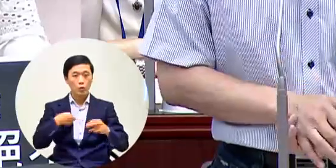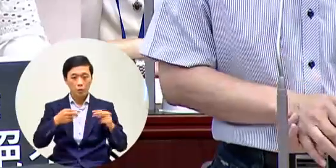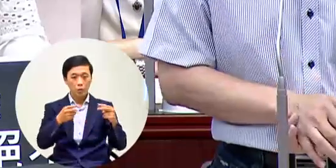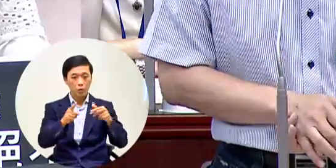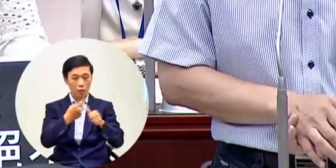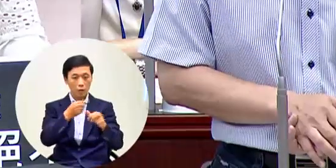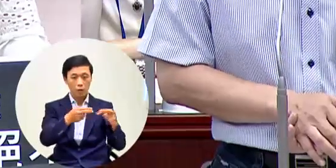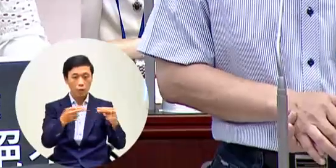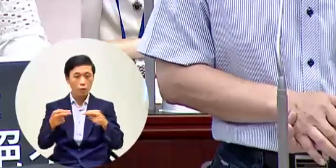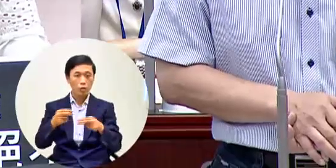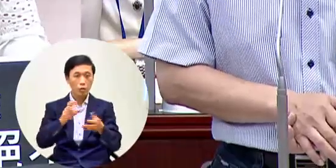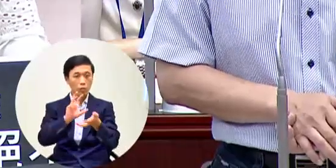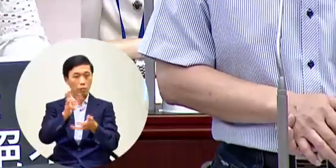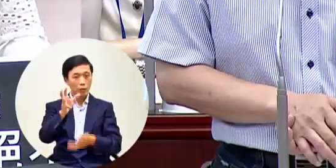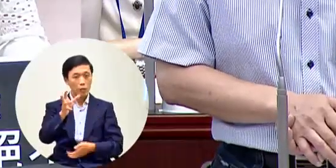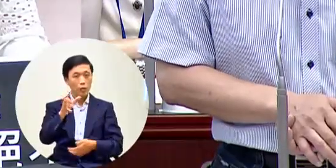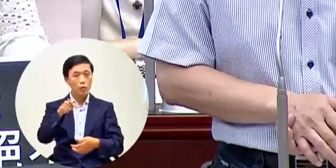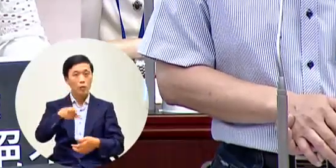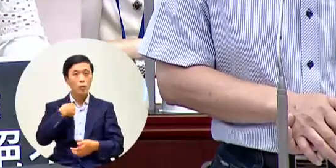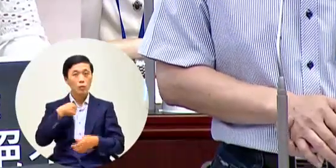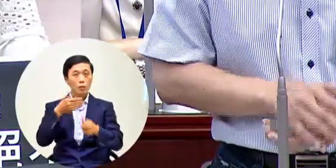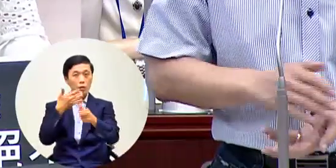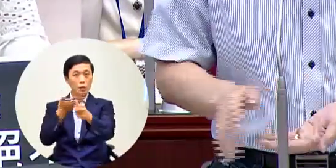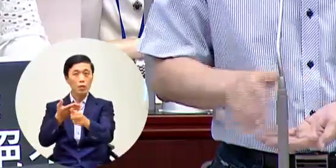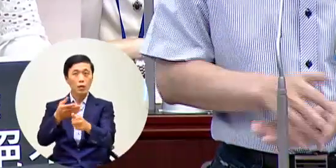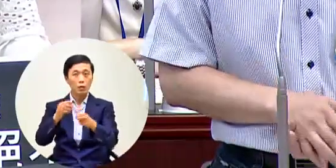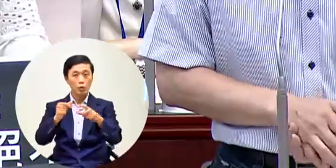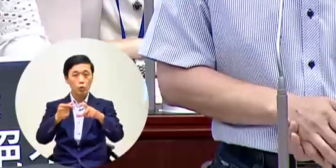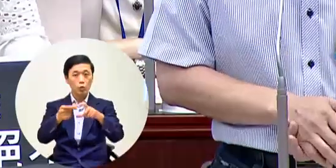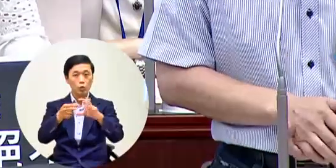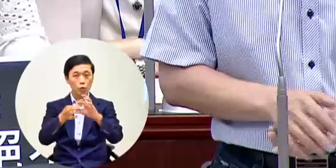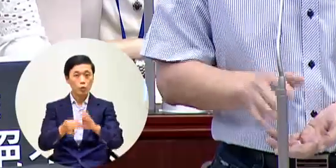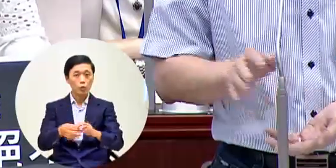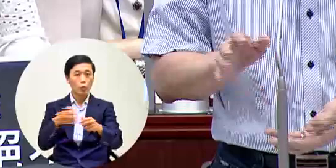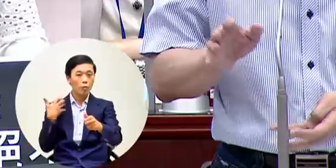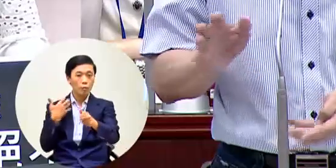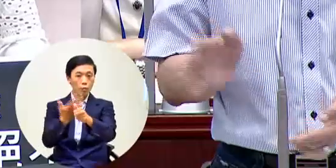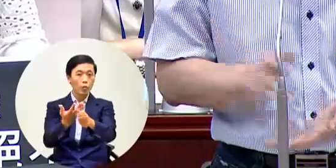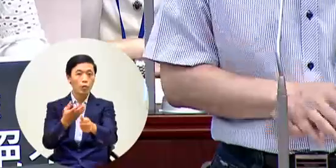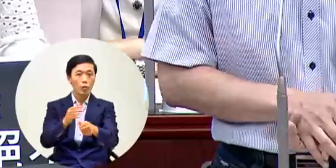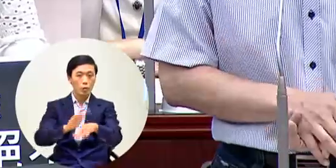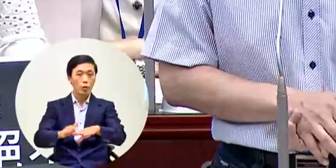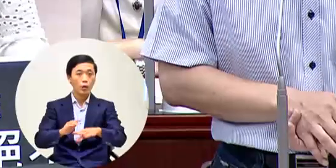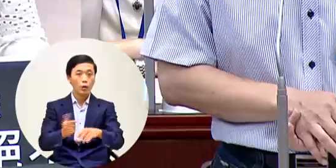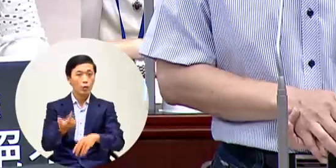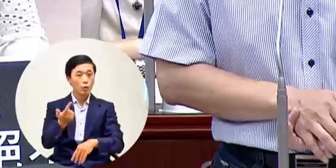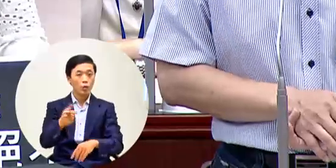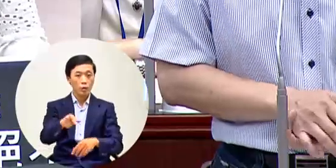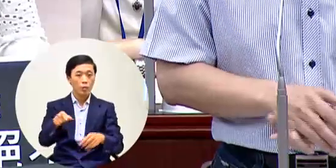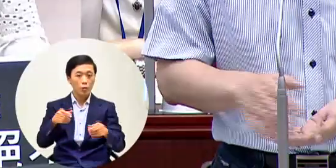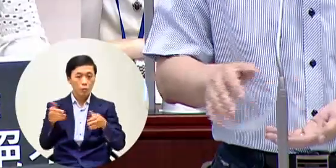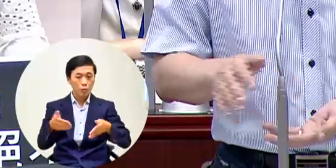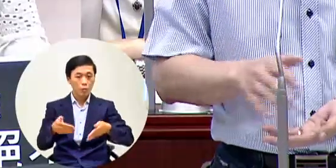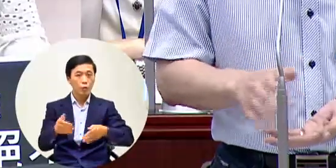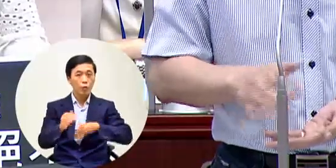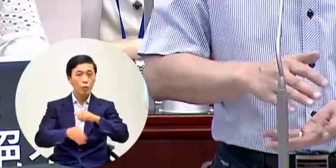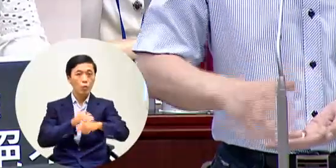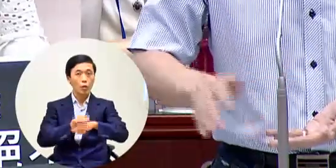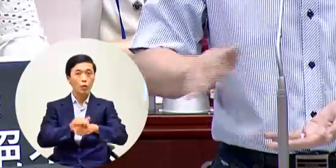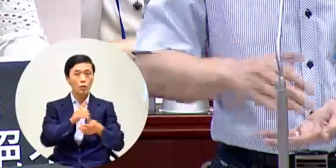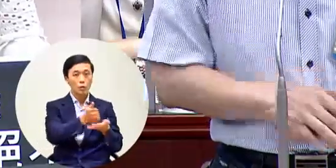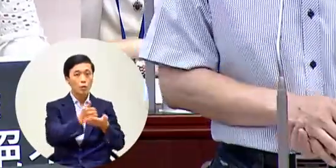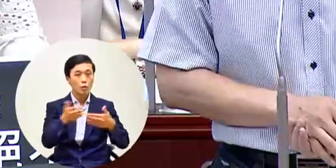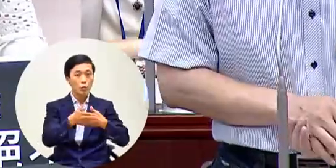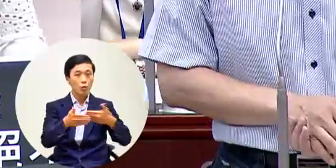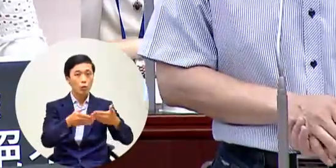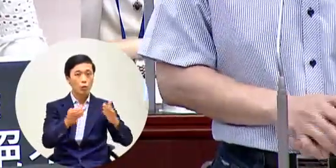这个80万的部分，我们会给那个区公所尽快的给他，然后区公所施作完毕以后，我们也请交通局去划